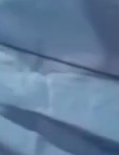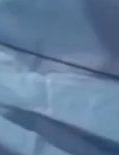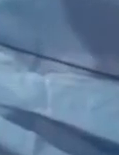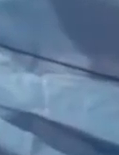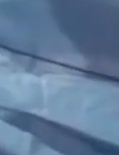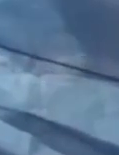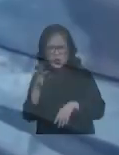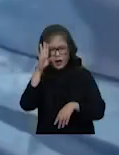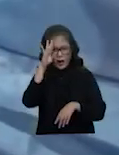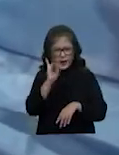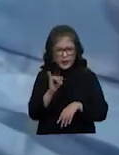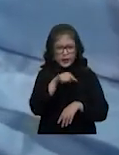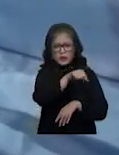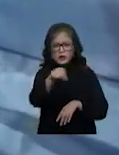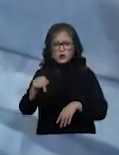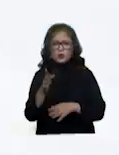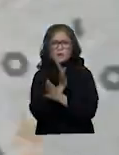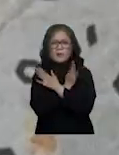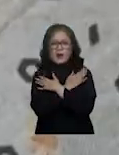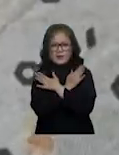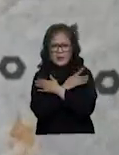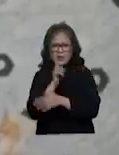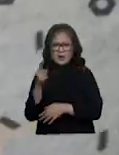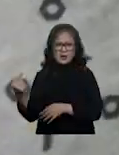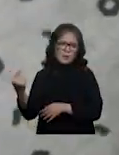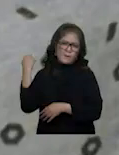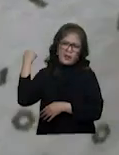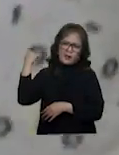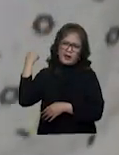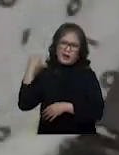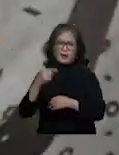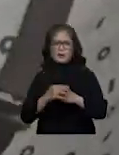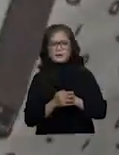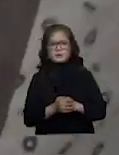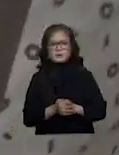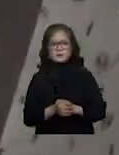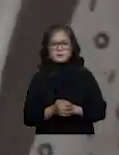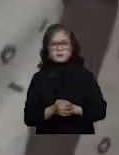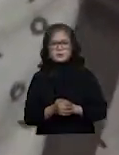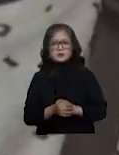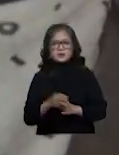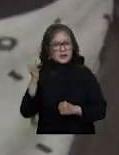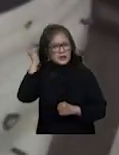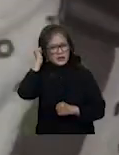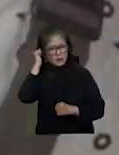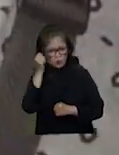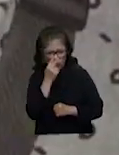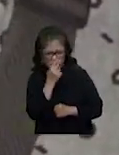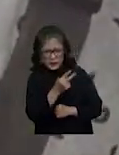itu mayat ada di belakang bebek sini orang tua Rido yang datang ke lokasi kejadian tak kuasa menahan